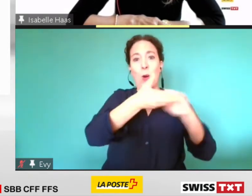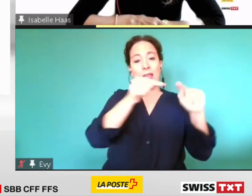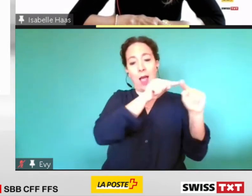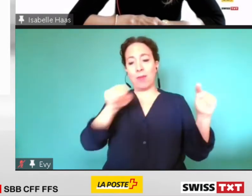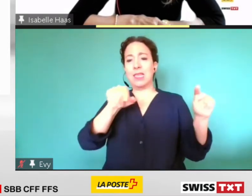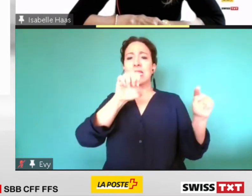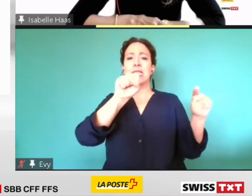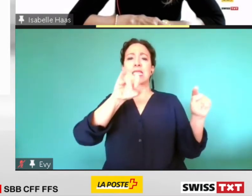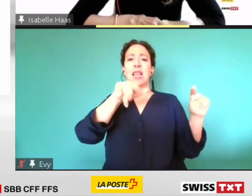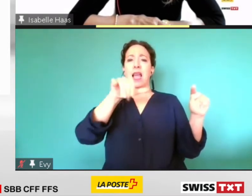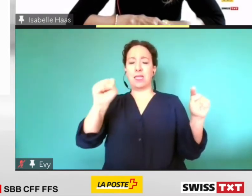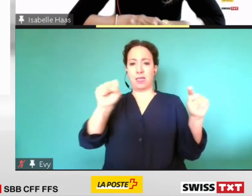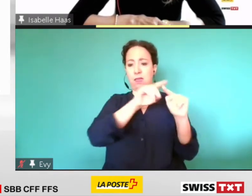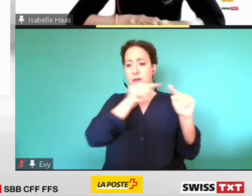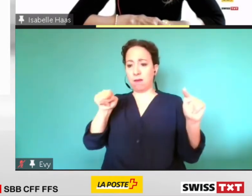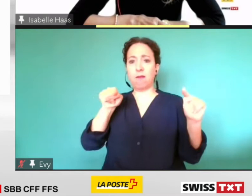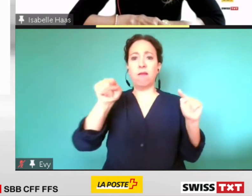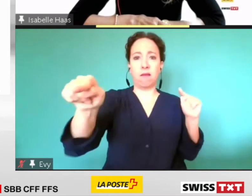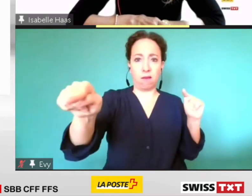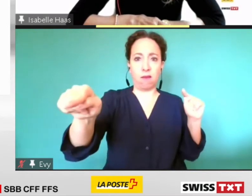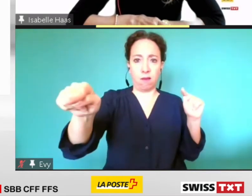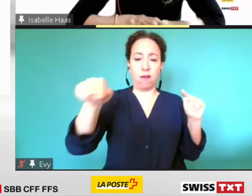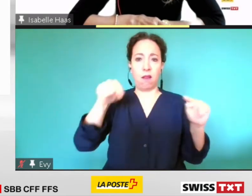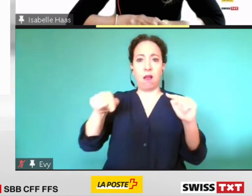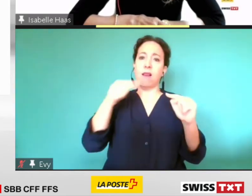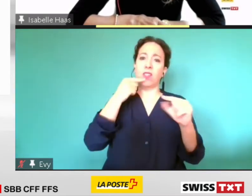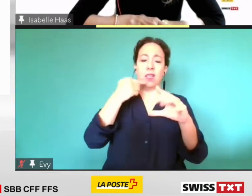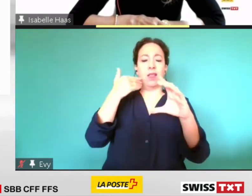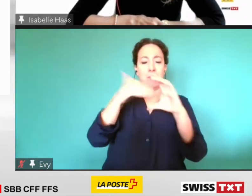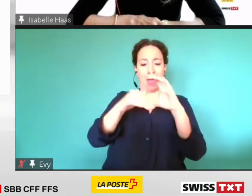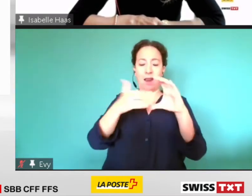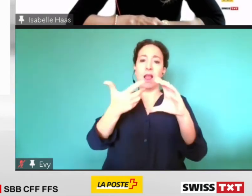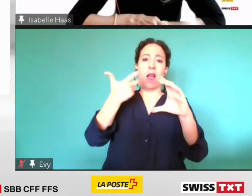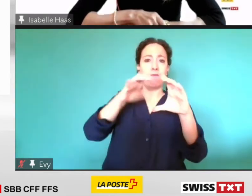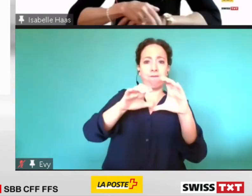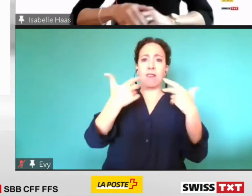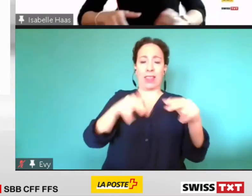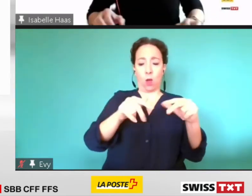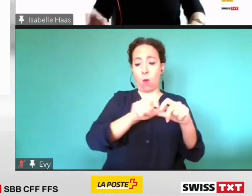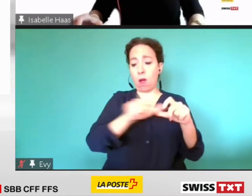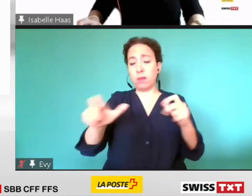contact non-livré établi via des mails, vidéos, traduits en langue des signes.